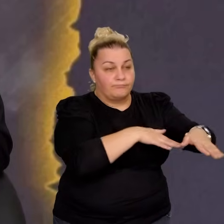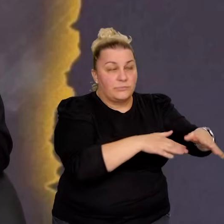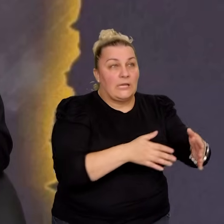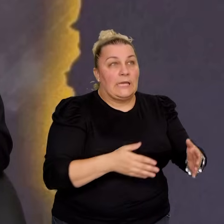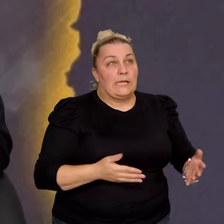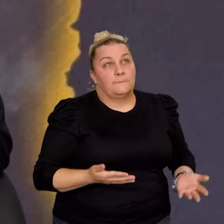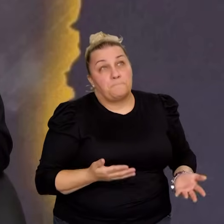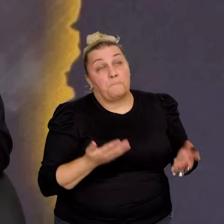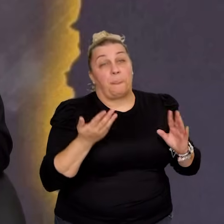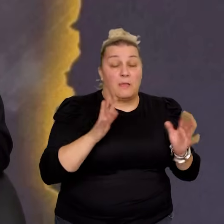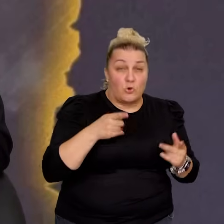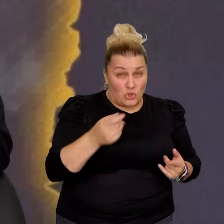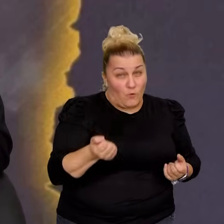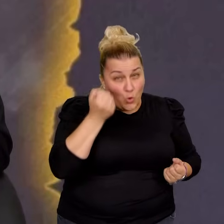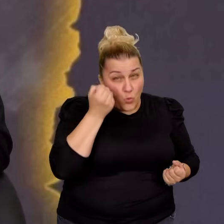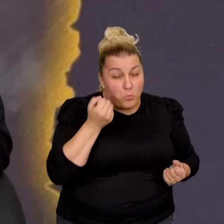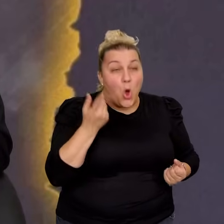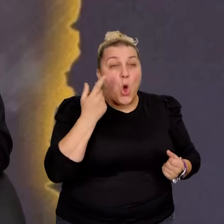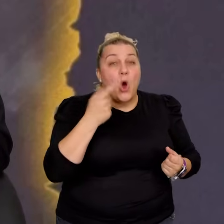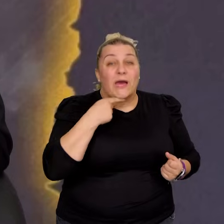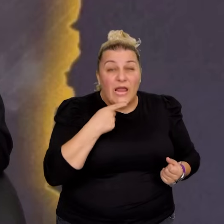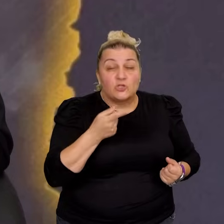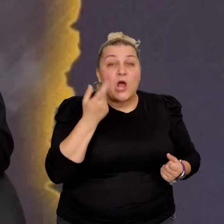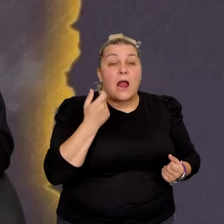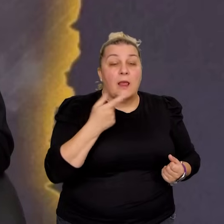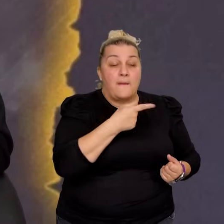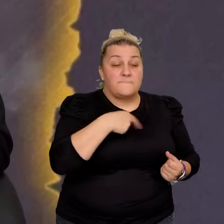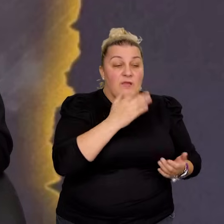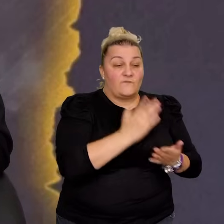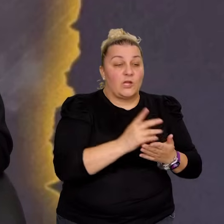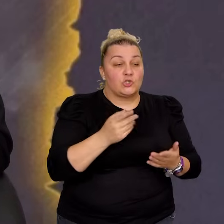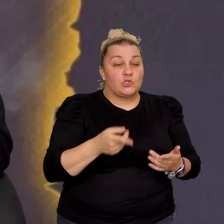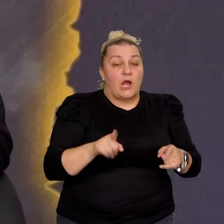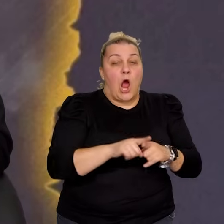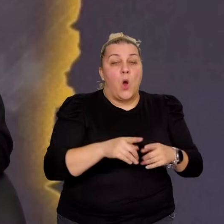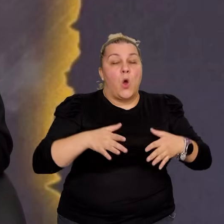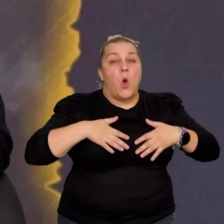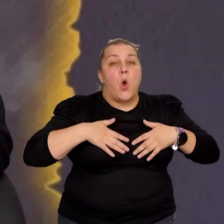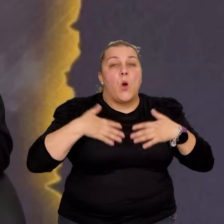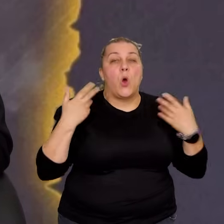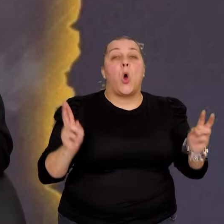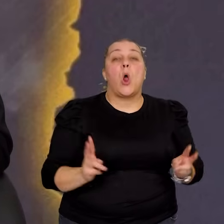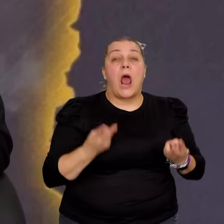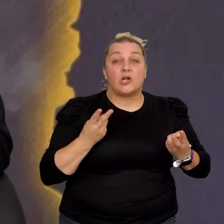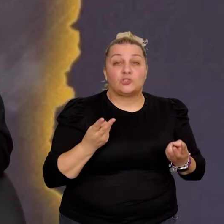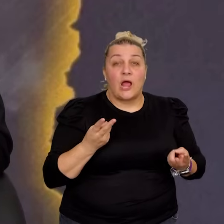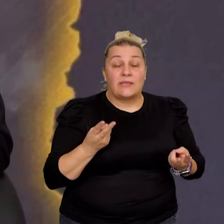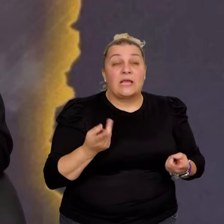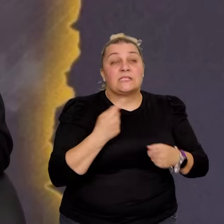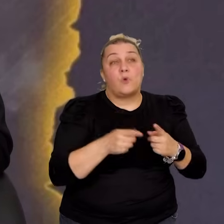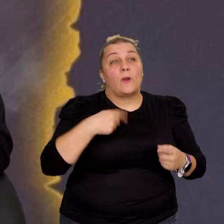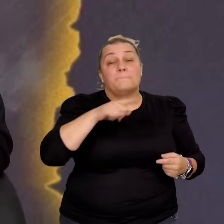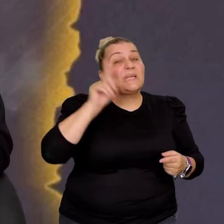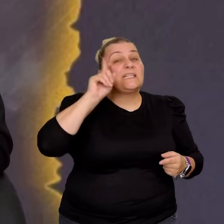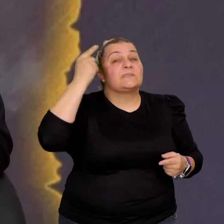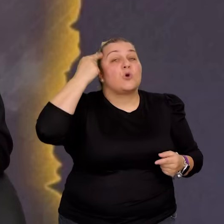Možda je glupo reći, ali osjećalo se neko olakšanje, jer još nismo bili ni svjesni gdje idemo i kako ćemo završiti.